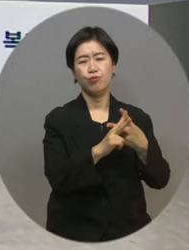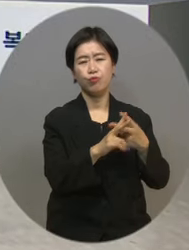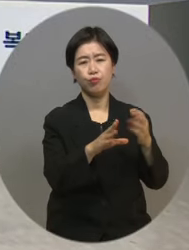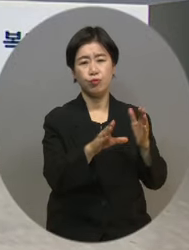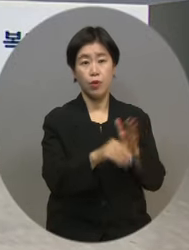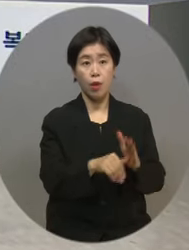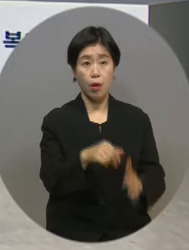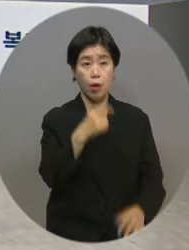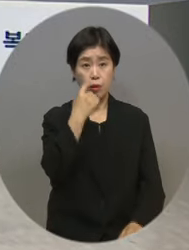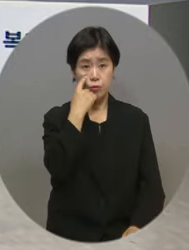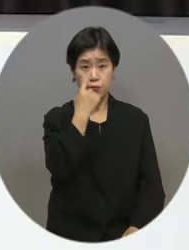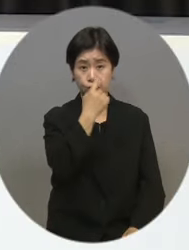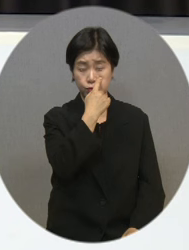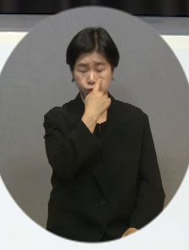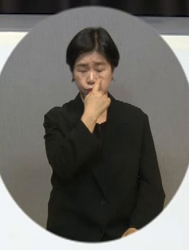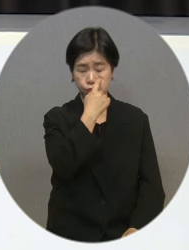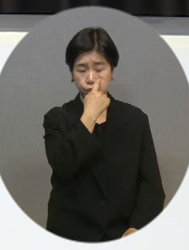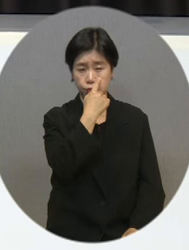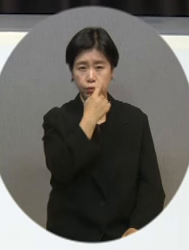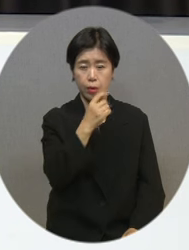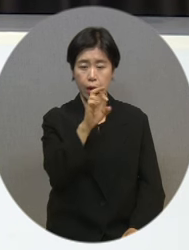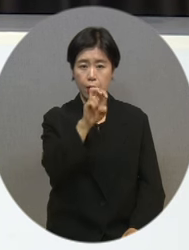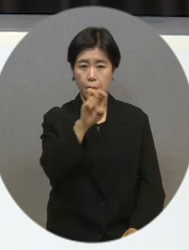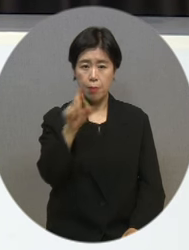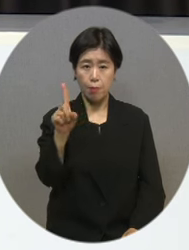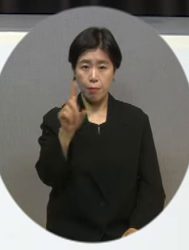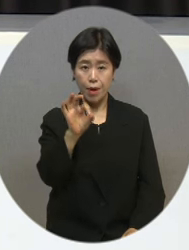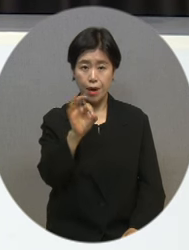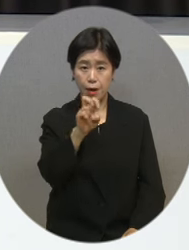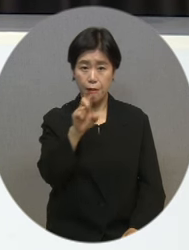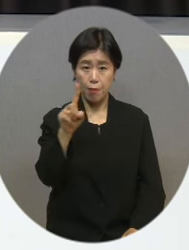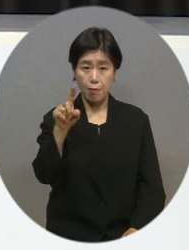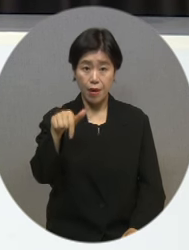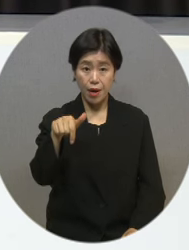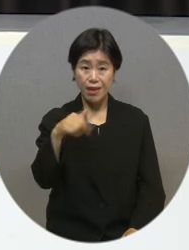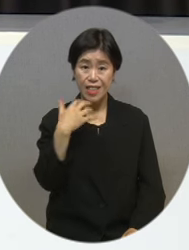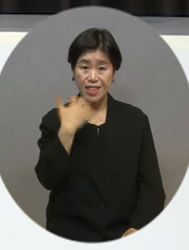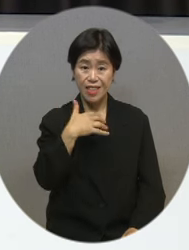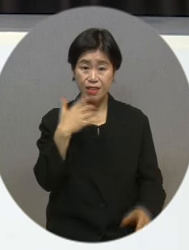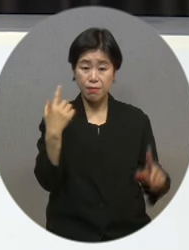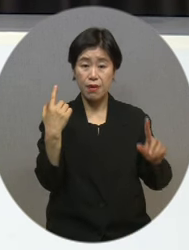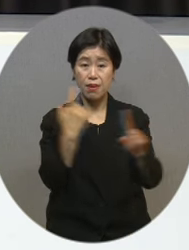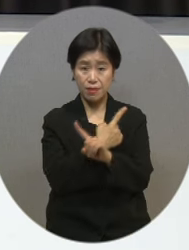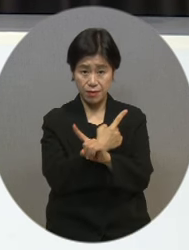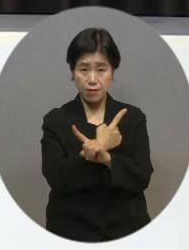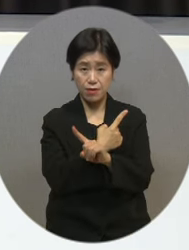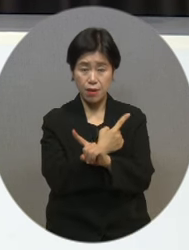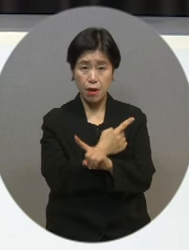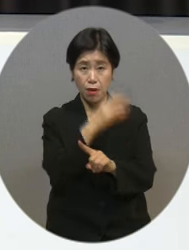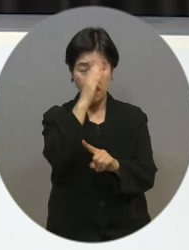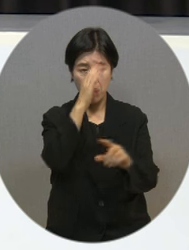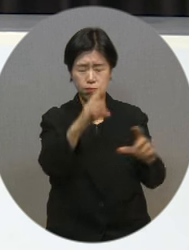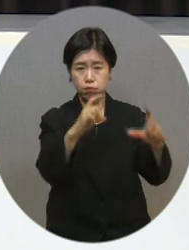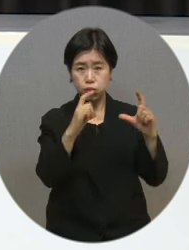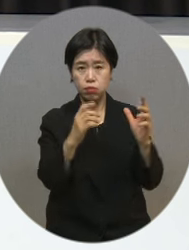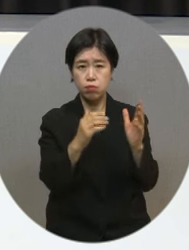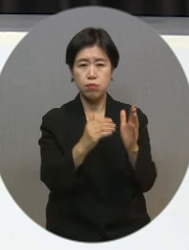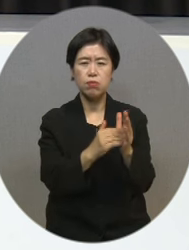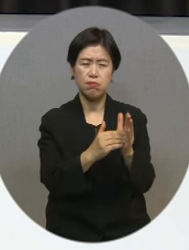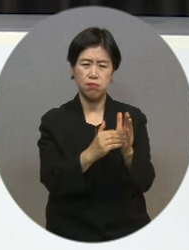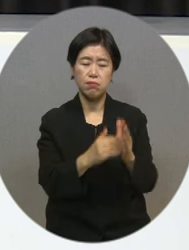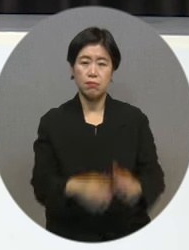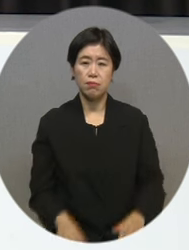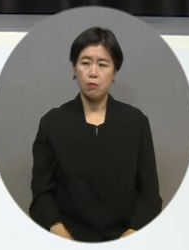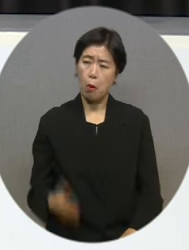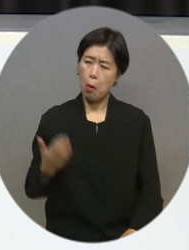진단을 통해서 확실하게 네. 망막색소 변성증이라는 것을 알게 됐고요. 이제 그 이전부터 약간